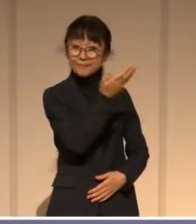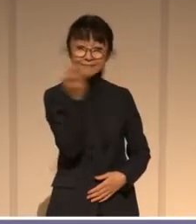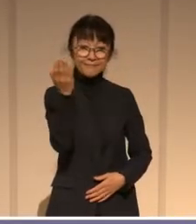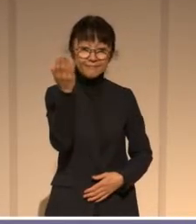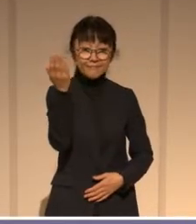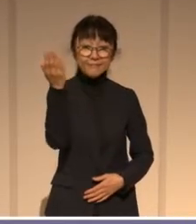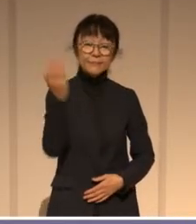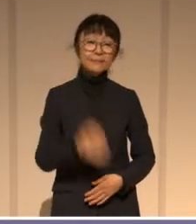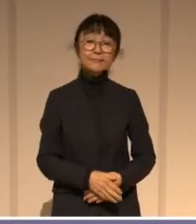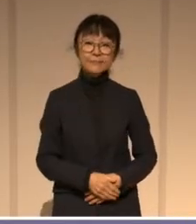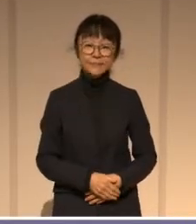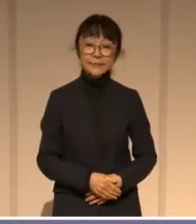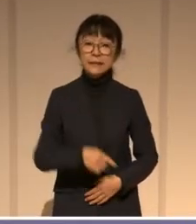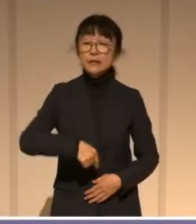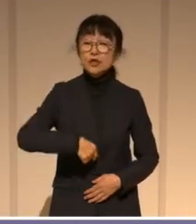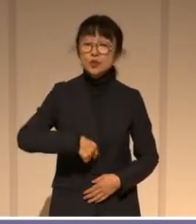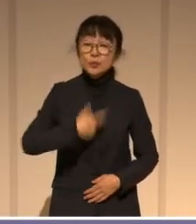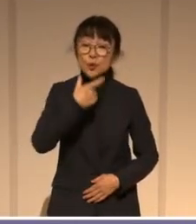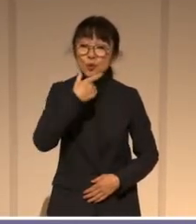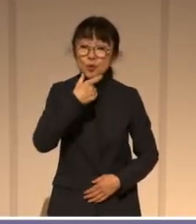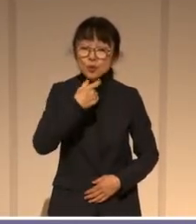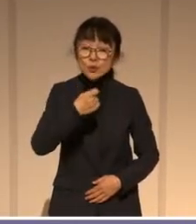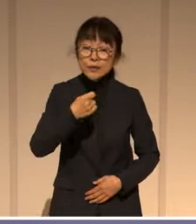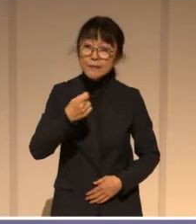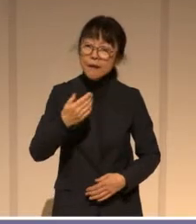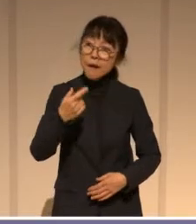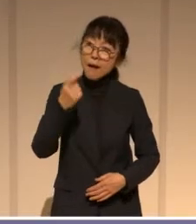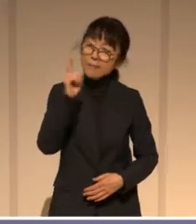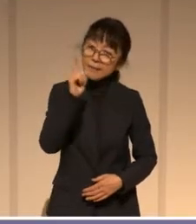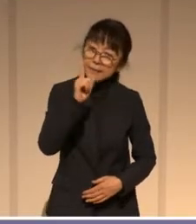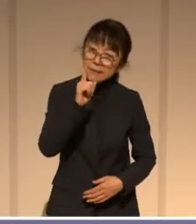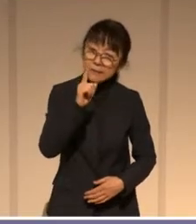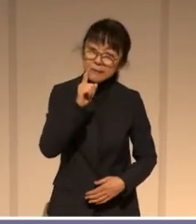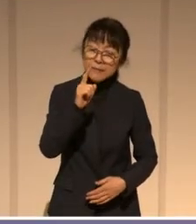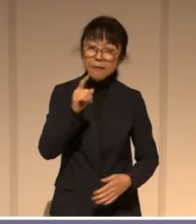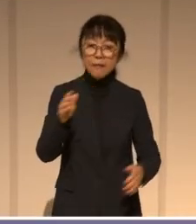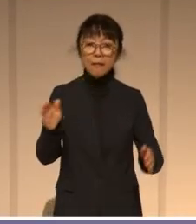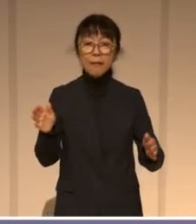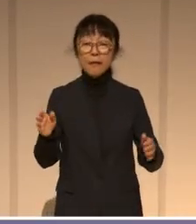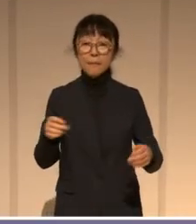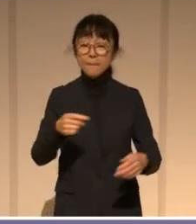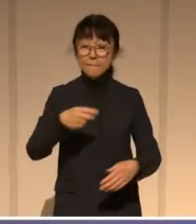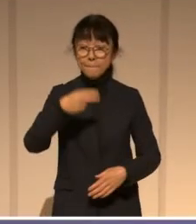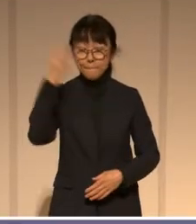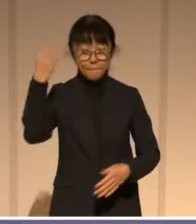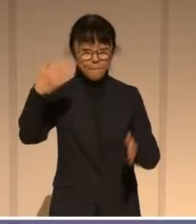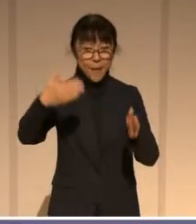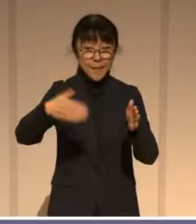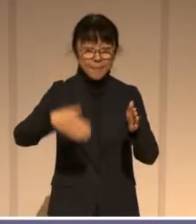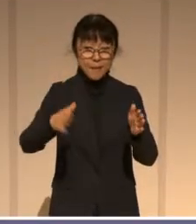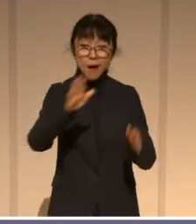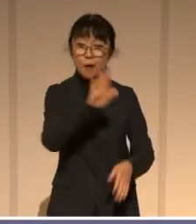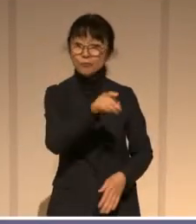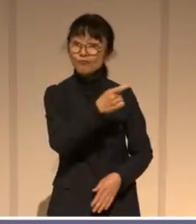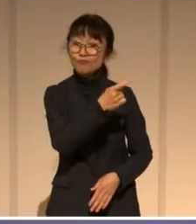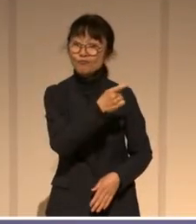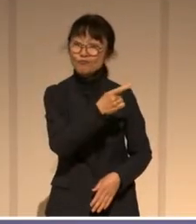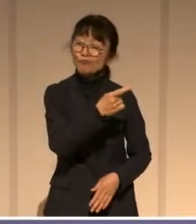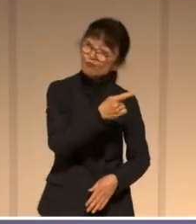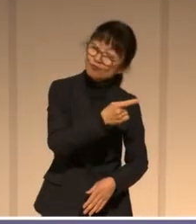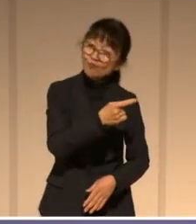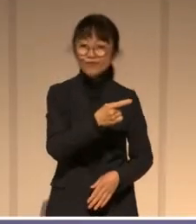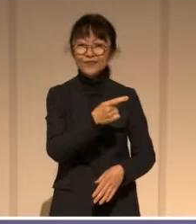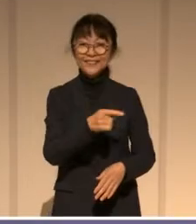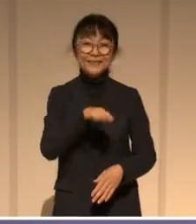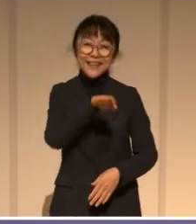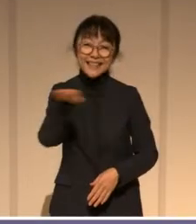このねえっと自分の好きな所ってここに開拓って書いてるんですよと思います直下冬は今日